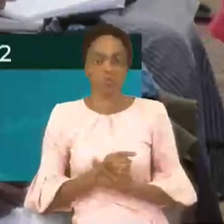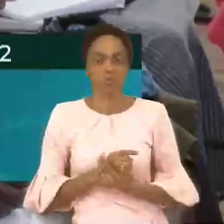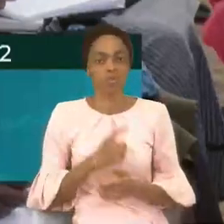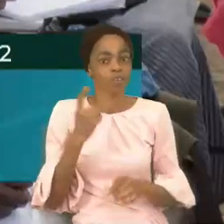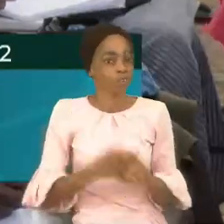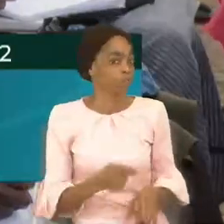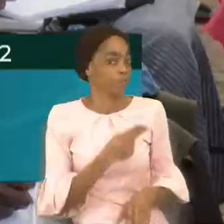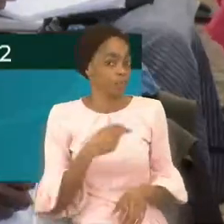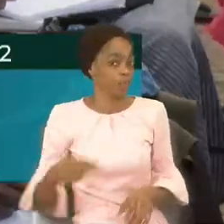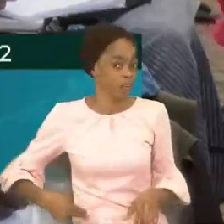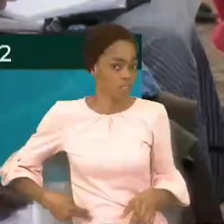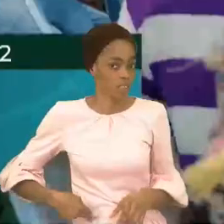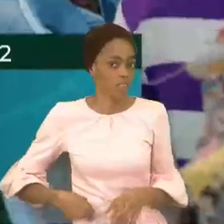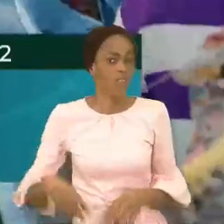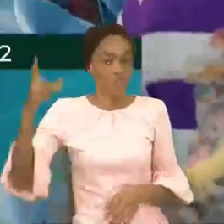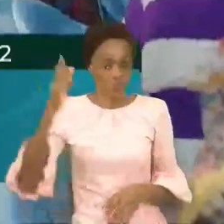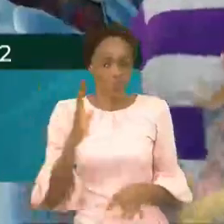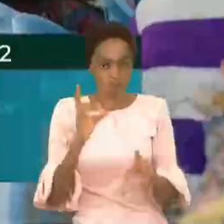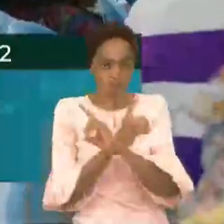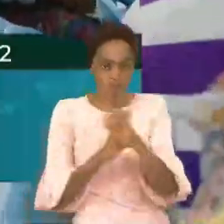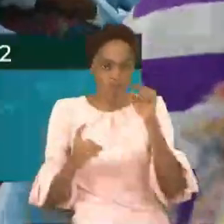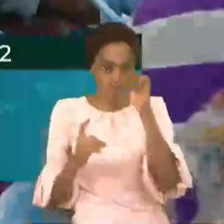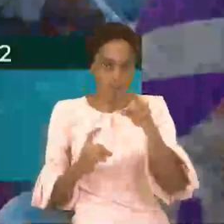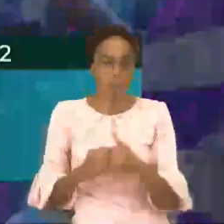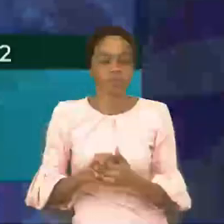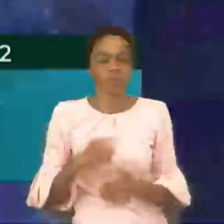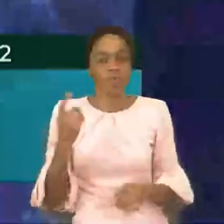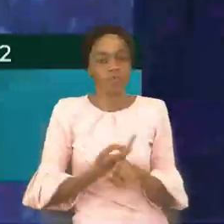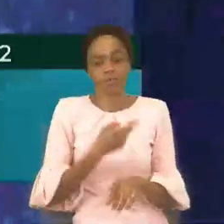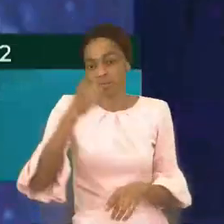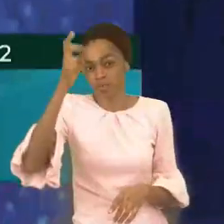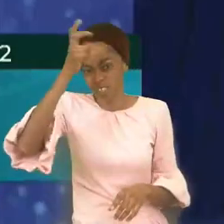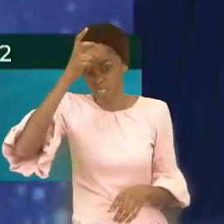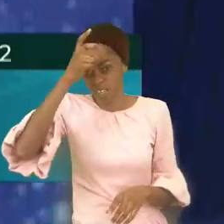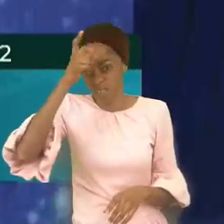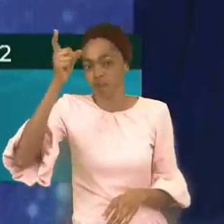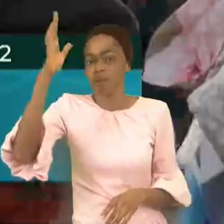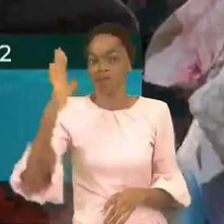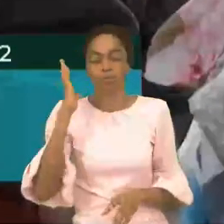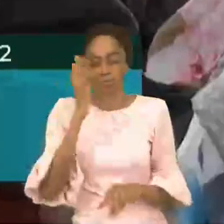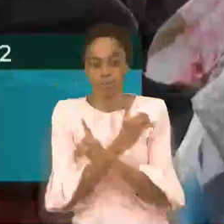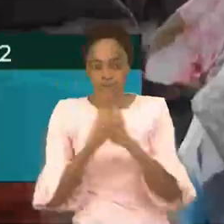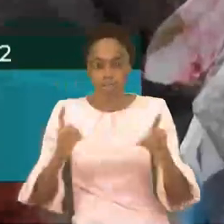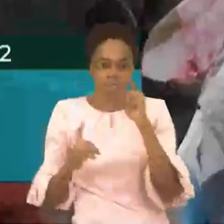De Nebuchadnezzar, il va te délivrer. De Lucifer, il va te délivrer.